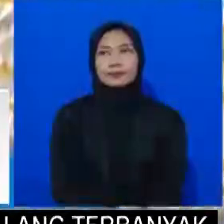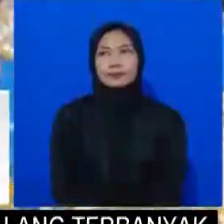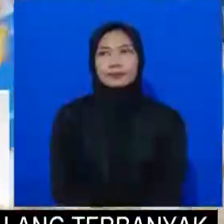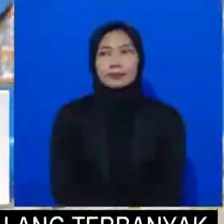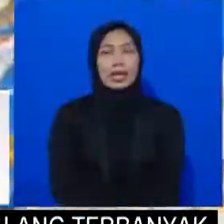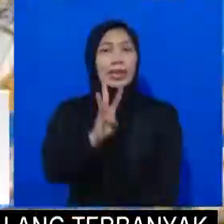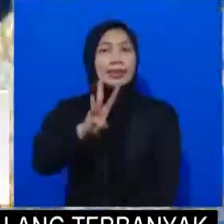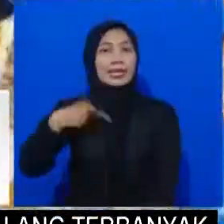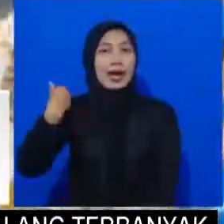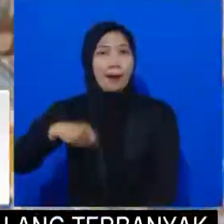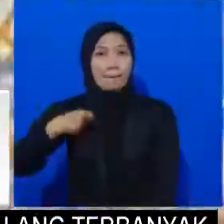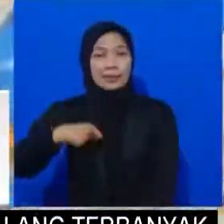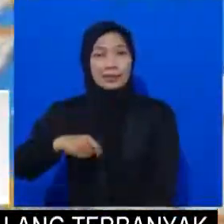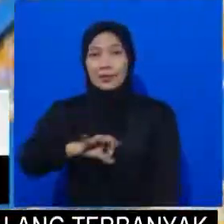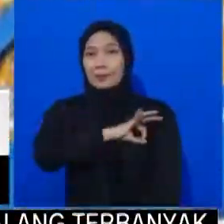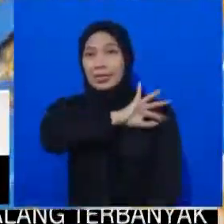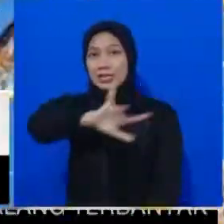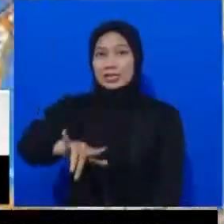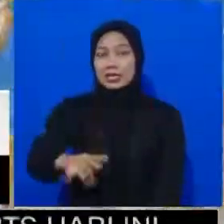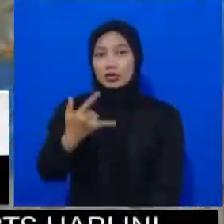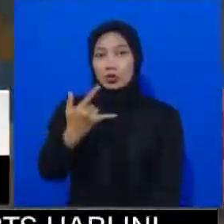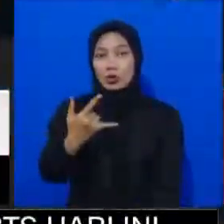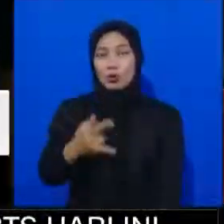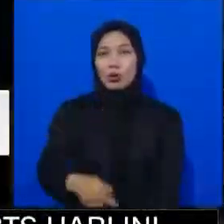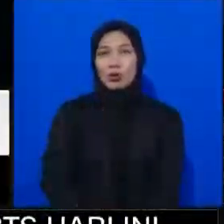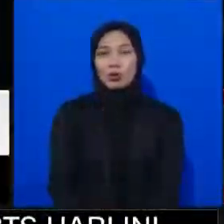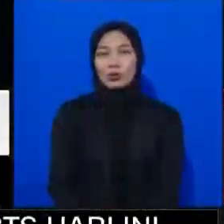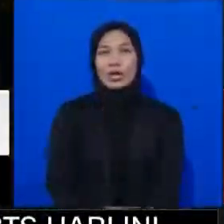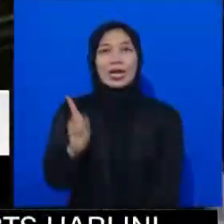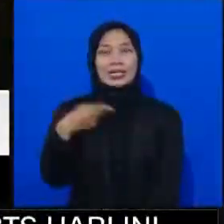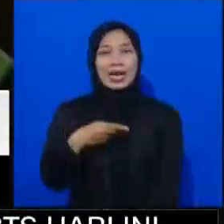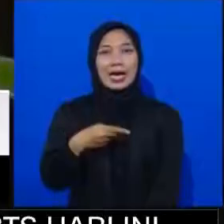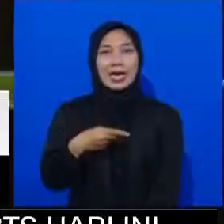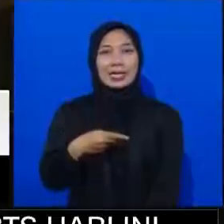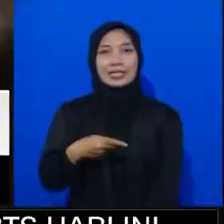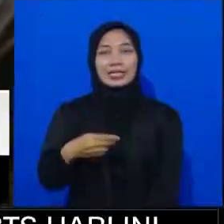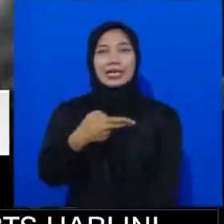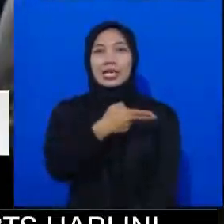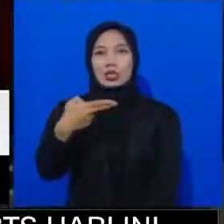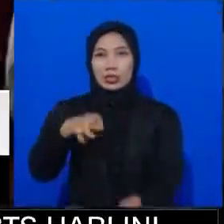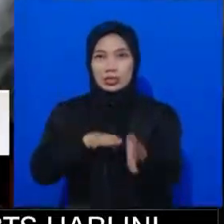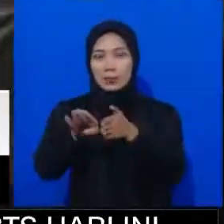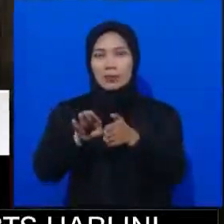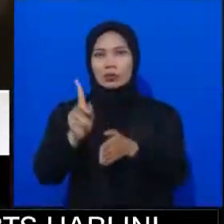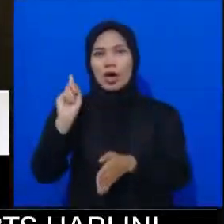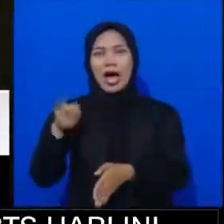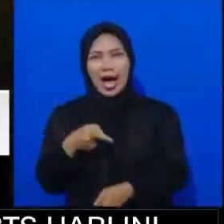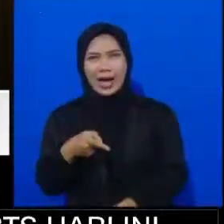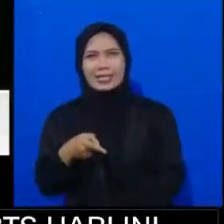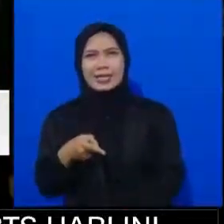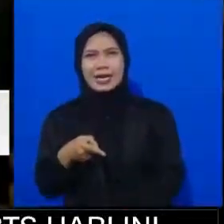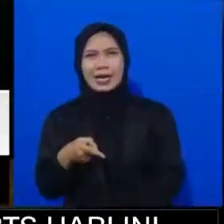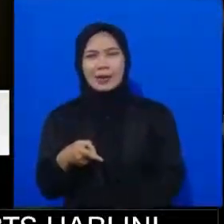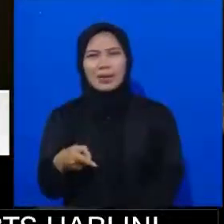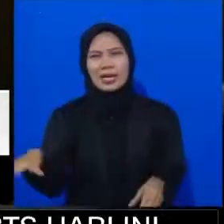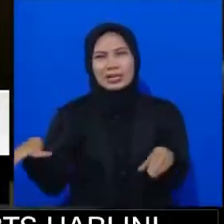Tiga Menteri Presiden Joko Widodo era Kabinet Indonesia Maju terjerat kasus korupsi. Sebelum ex-Menkominfo Johnny